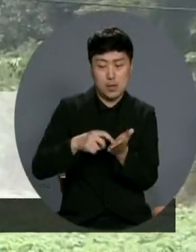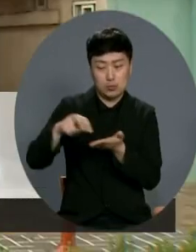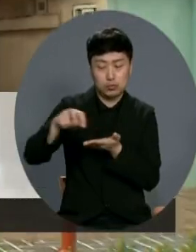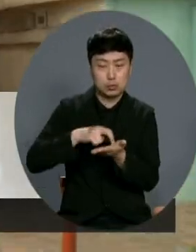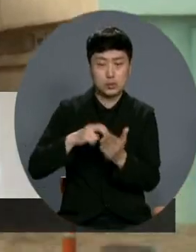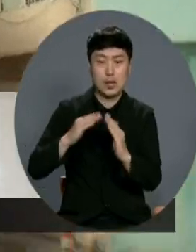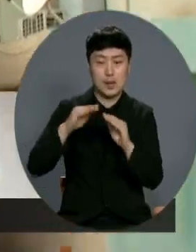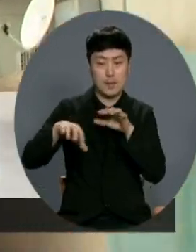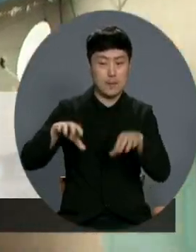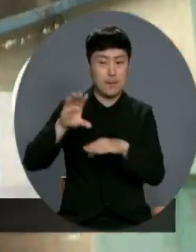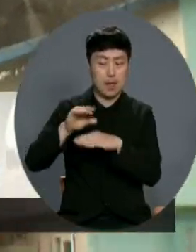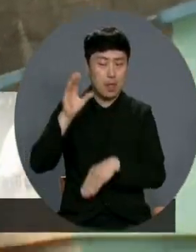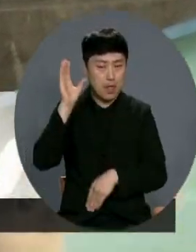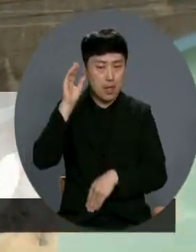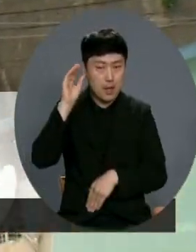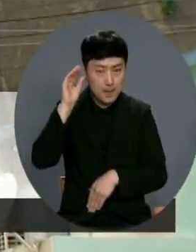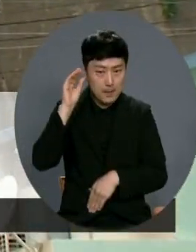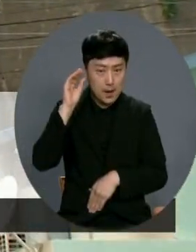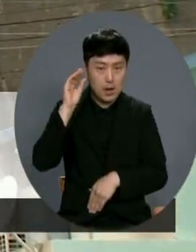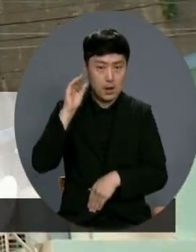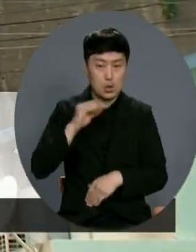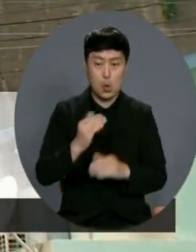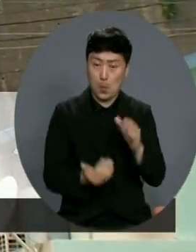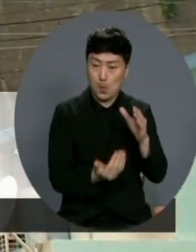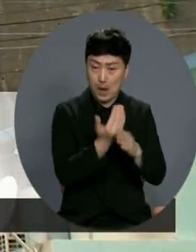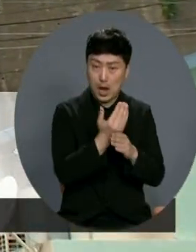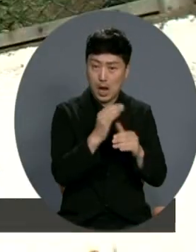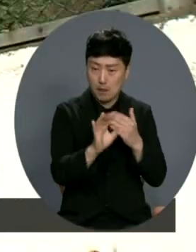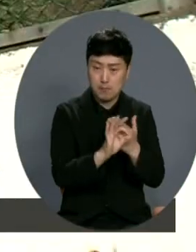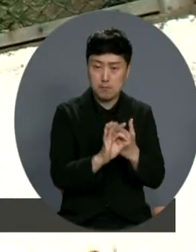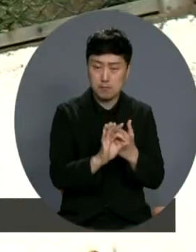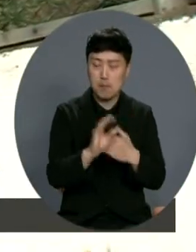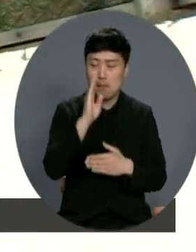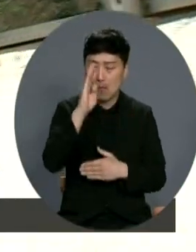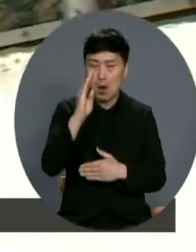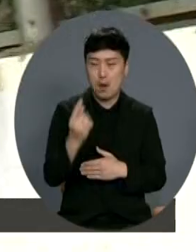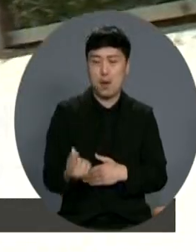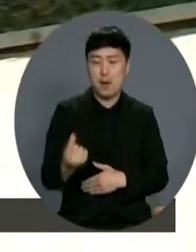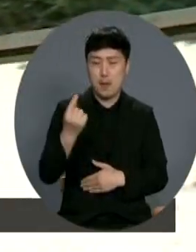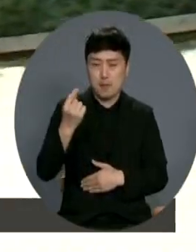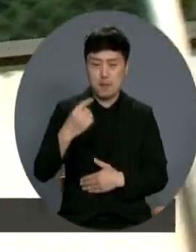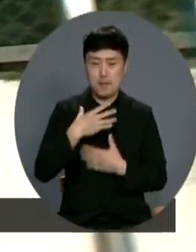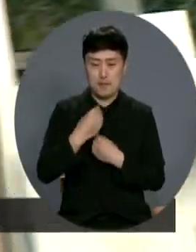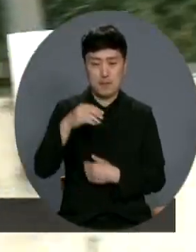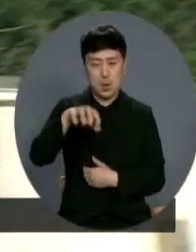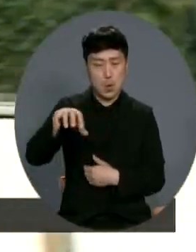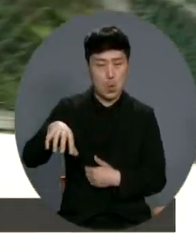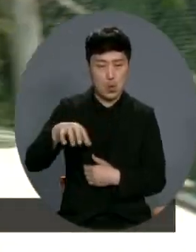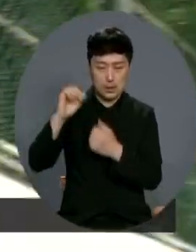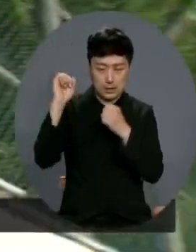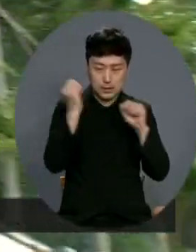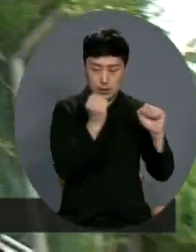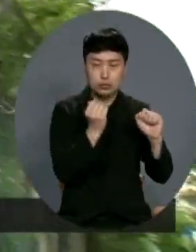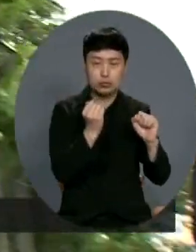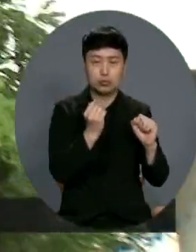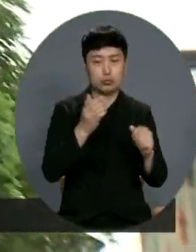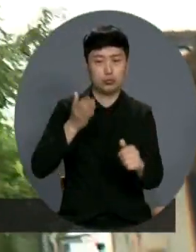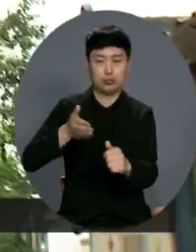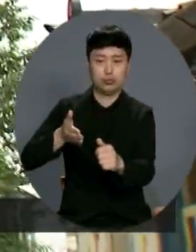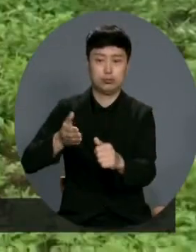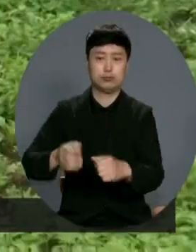마을방송 등을 잘 듣고 있다가 위험 상황이 발생하면 안전한 곳으로 신속하게 대피해 달라고